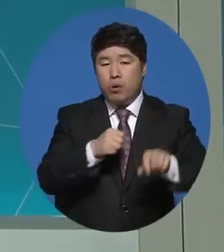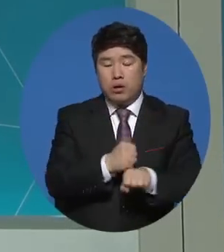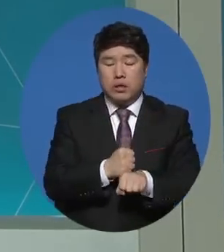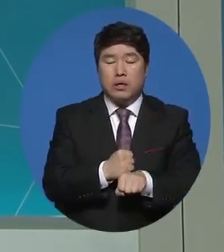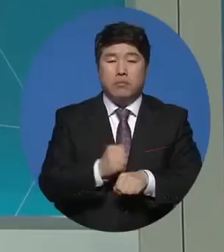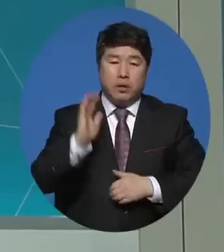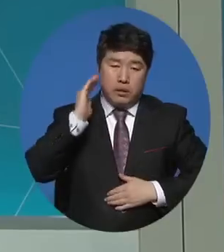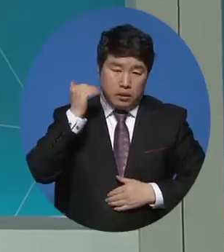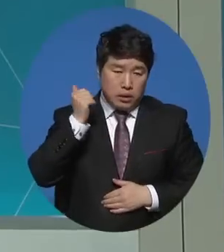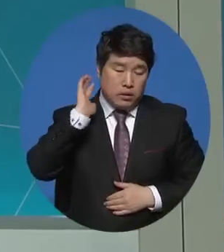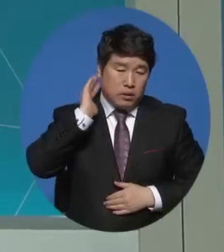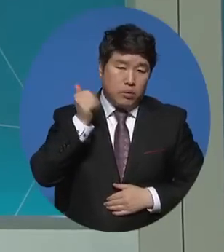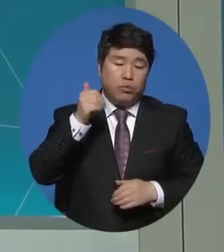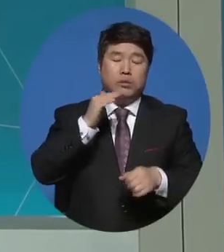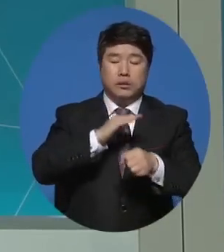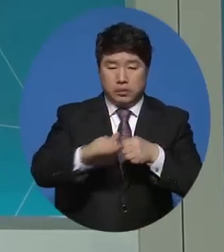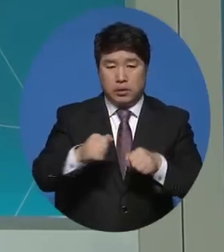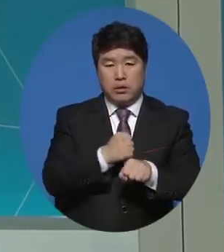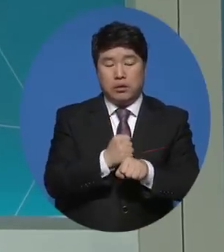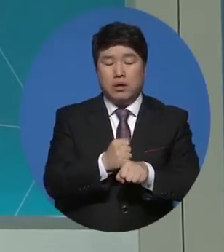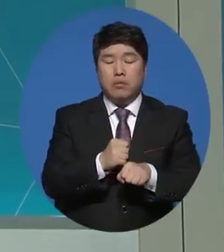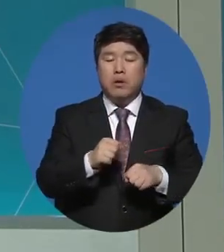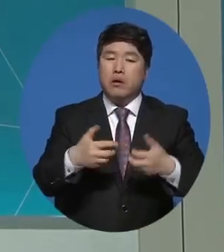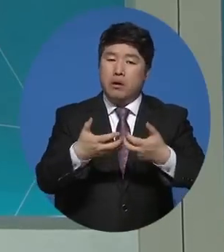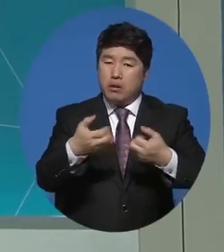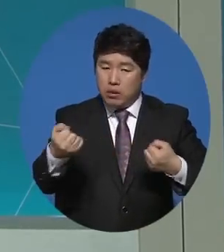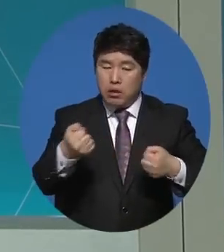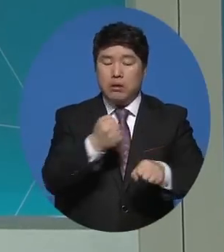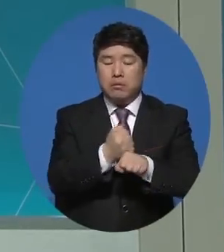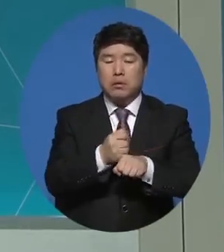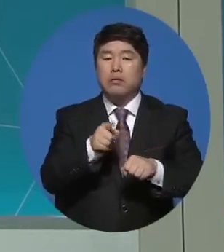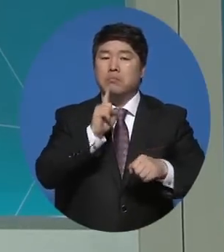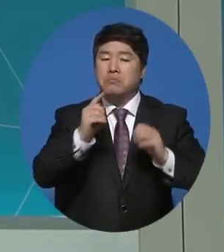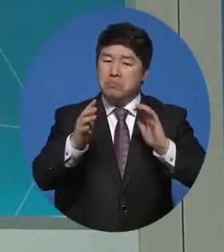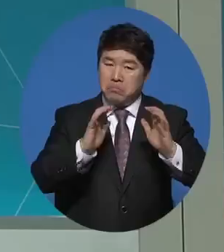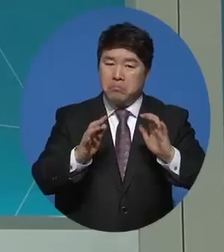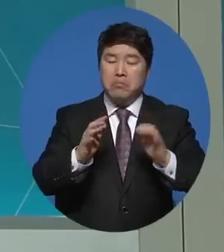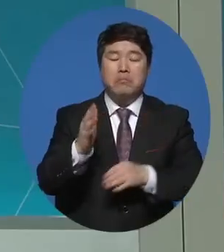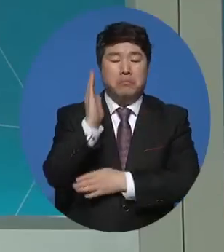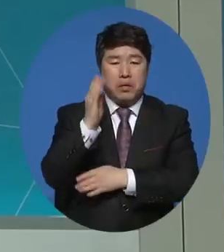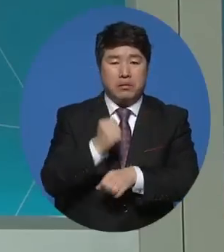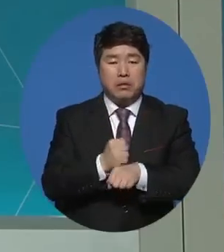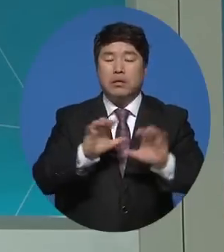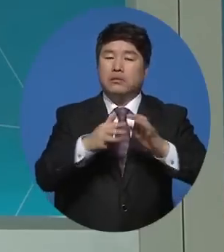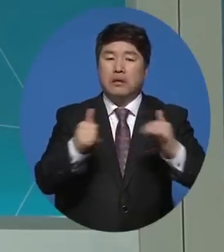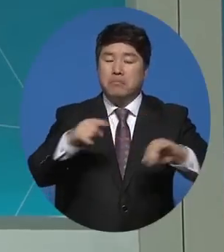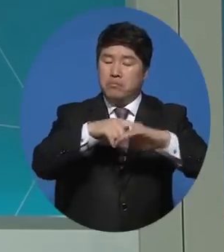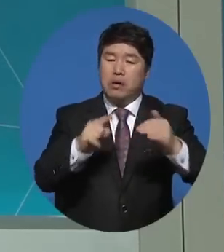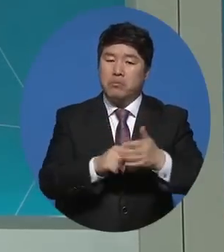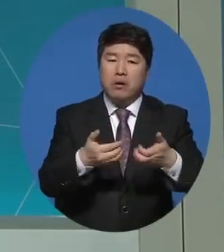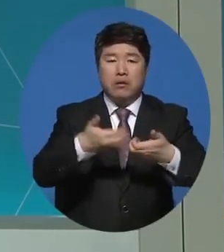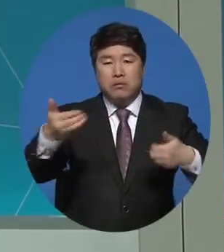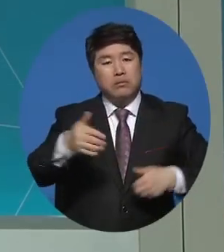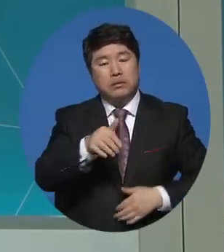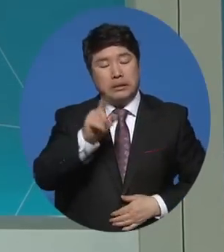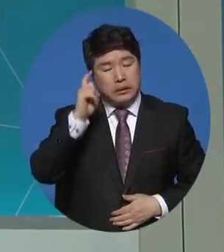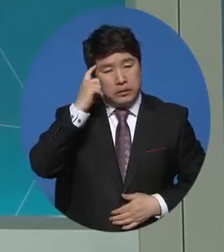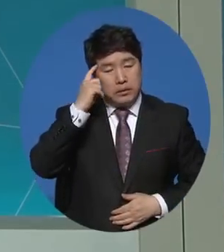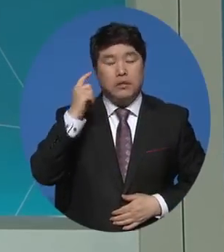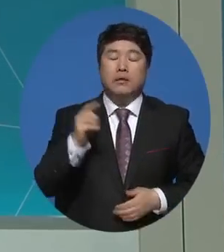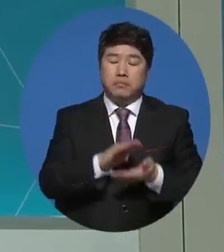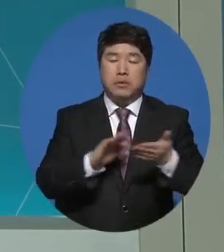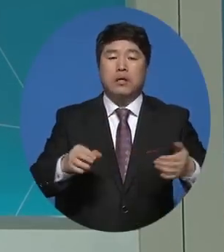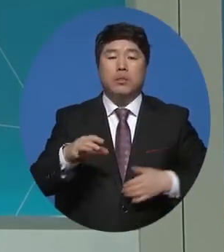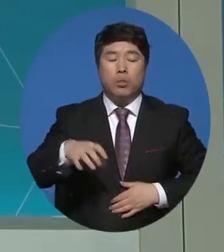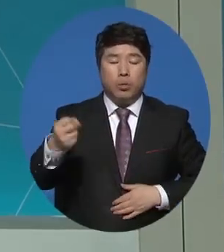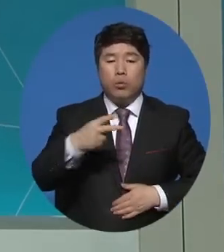하느냐 이런 개헌을 가지고 어 이야기하는 것은 저는 국민들 마음하고 동떨어져 있다고 생각합니다 또 국회에서